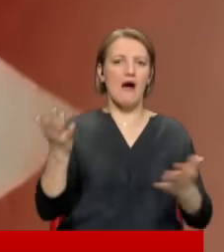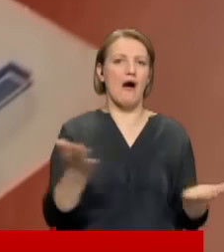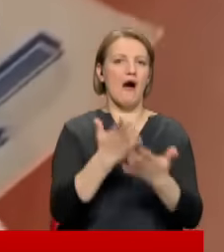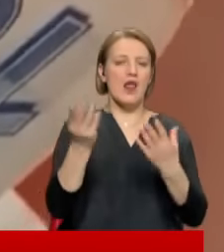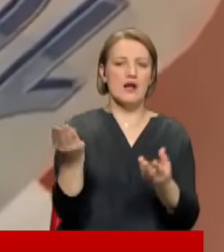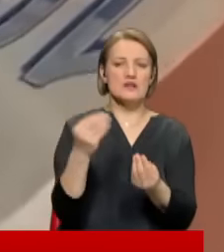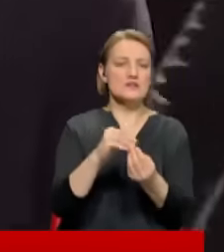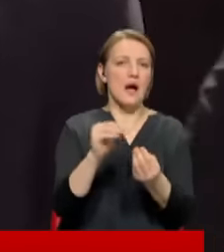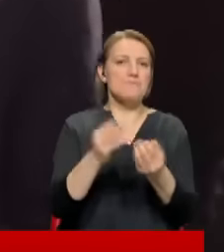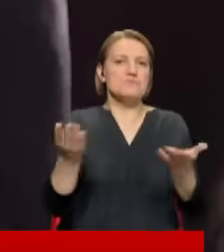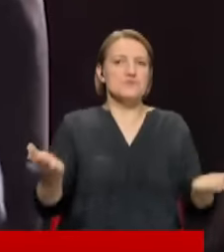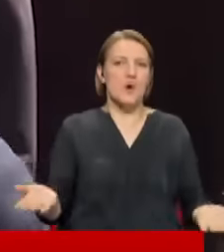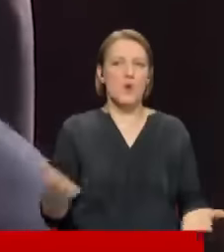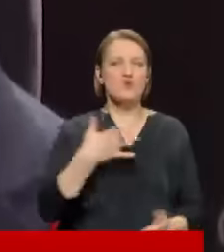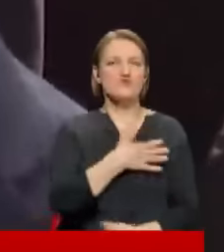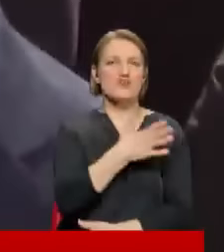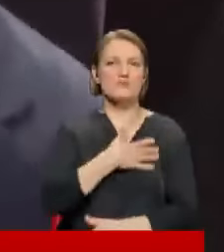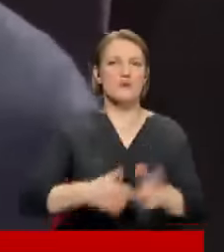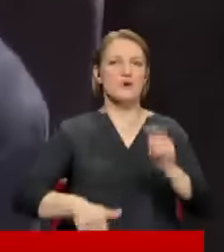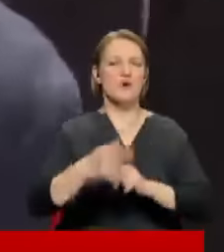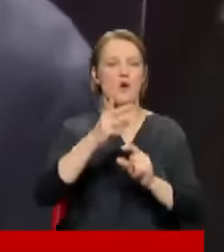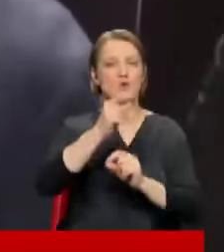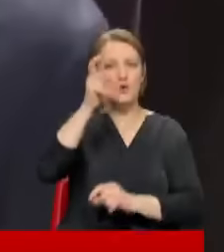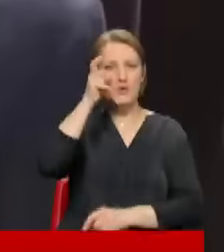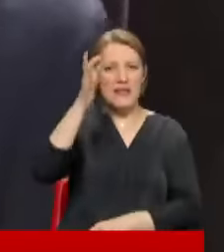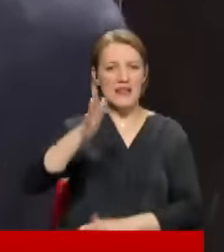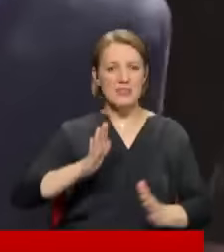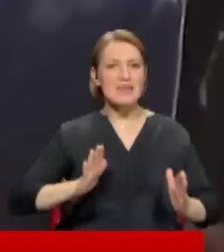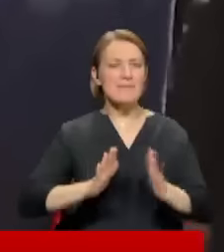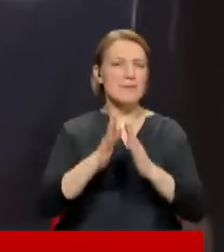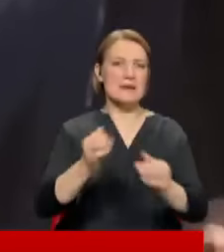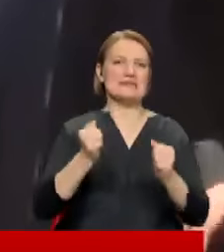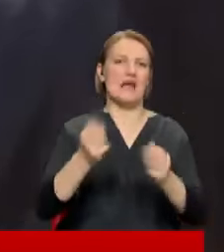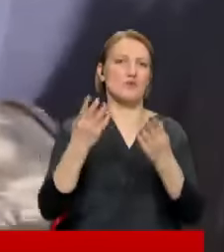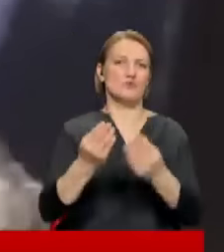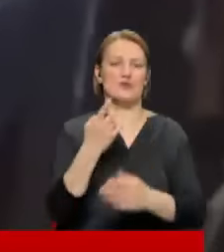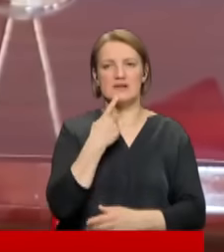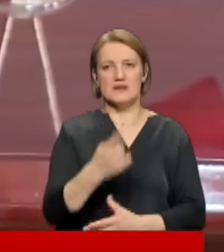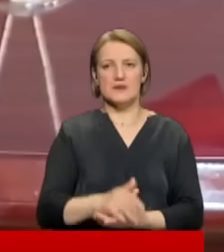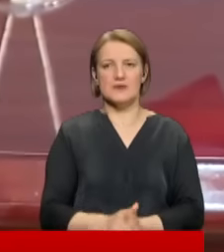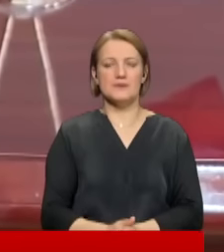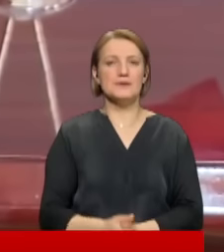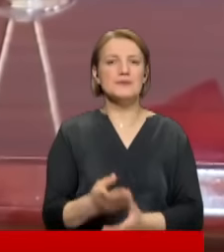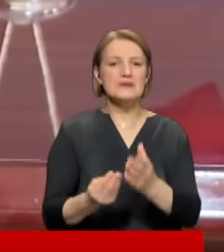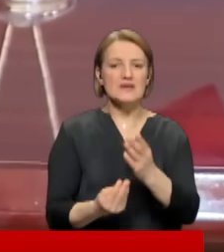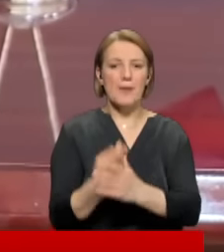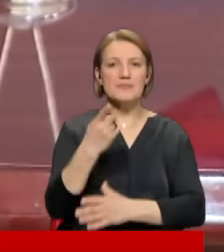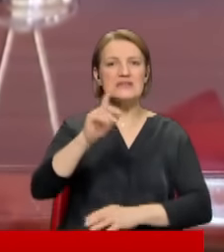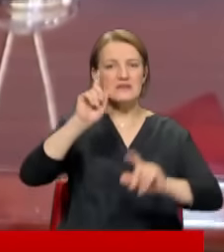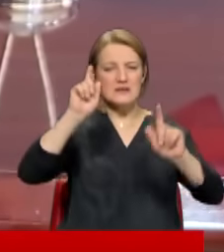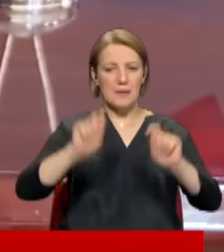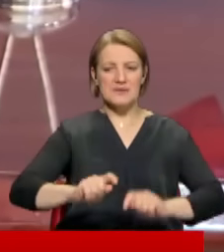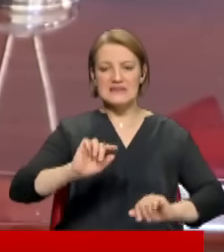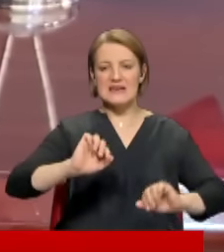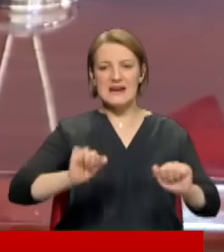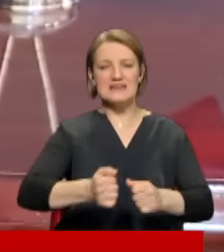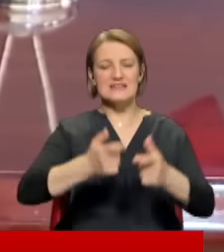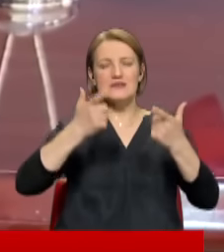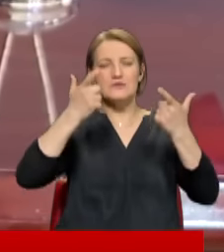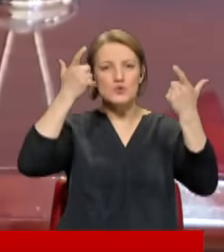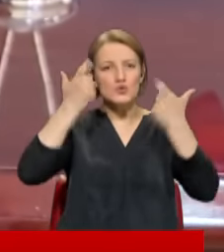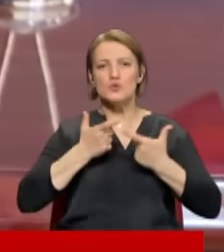bir zam işareti yok. CHP lideri Özgür Özel tepkimiz sert olacak resti çekti. Yarattığınız krizin yükünü emekçilere